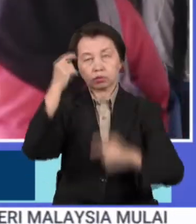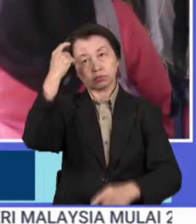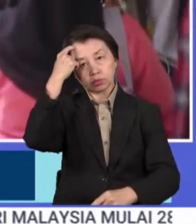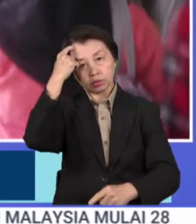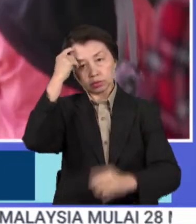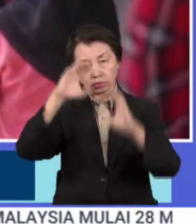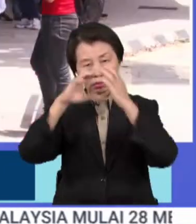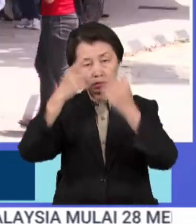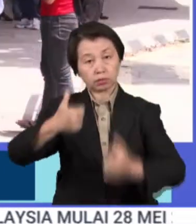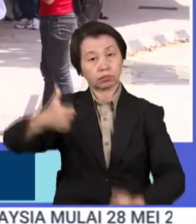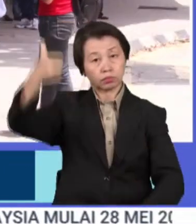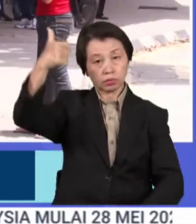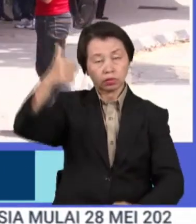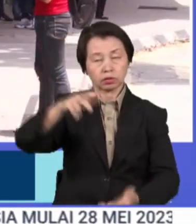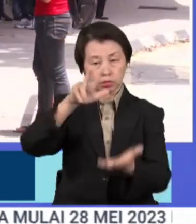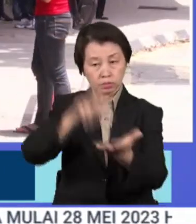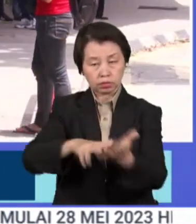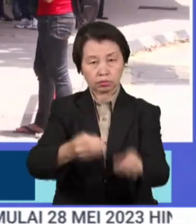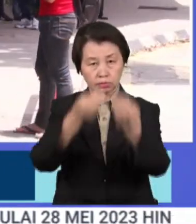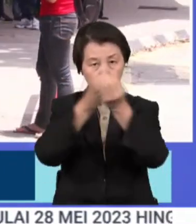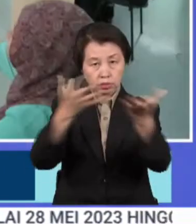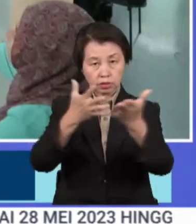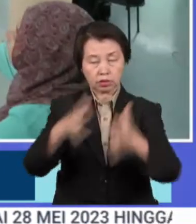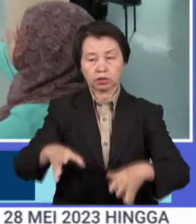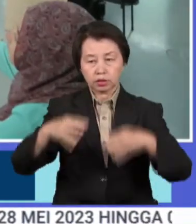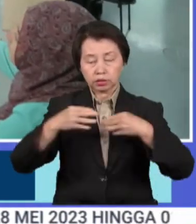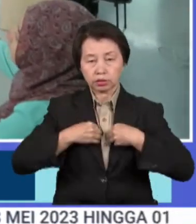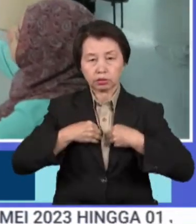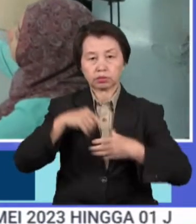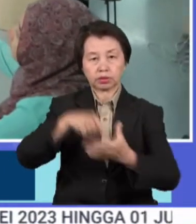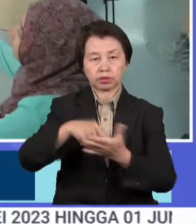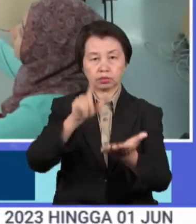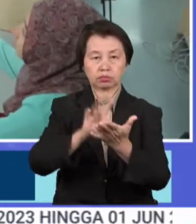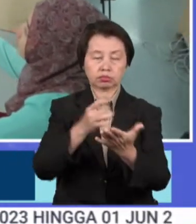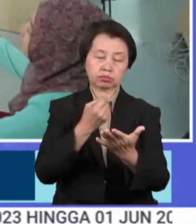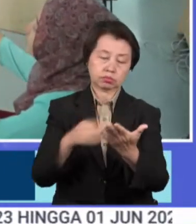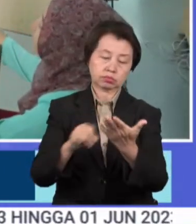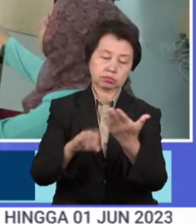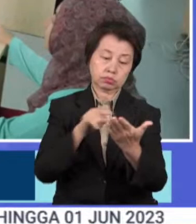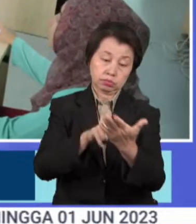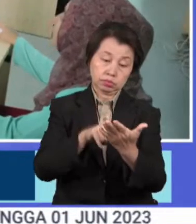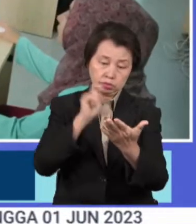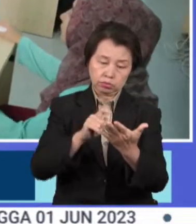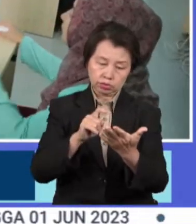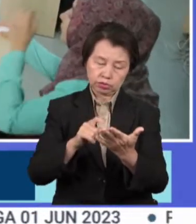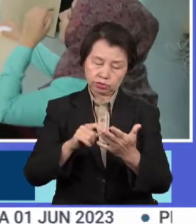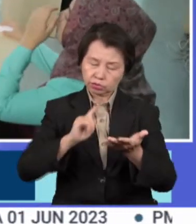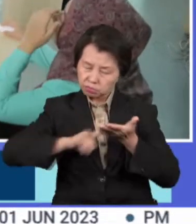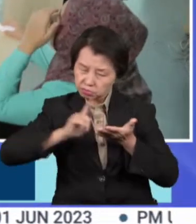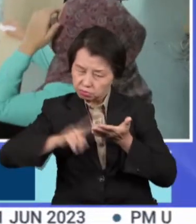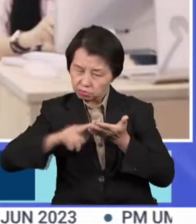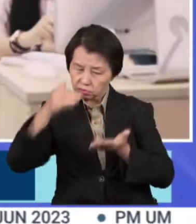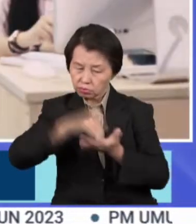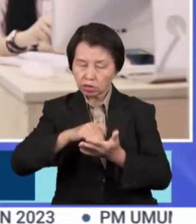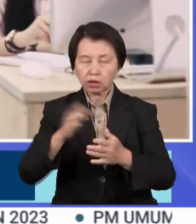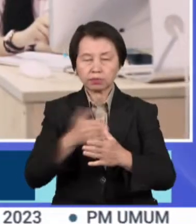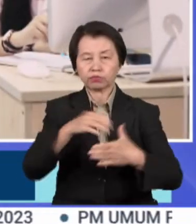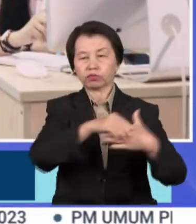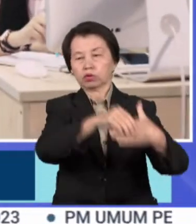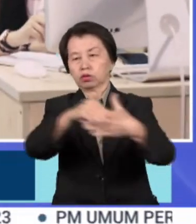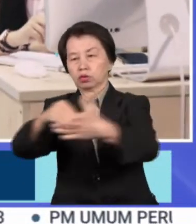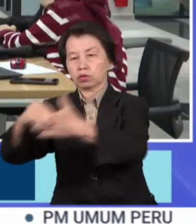kelas pertama. Kesahihan maklumat yang diterima terutama di media-media sosial perlu diselidik terlebih dahulu sebelum dikongsi